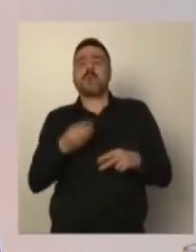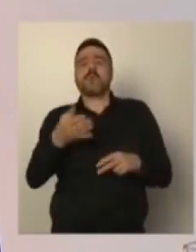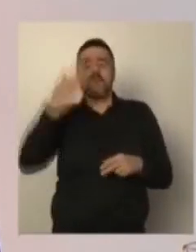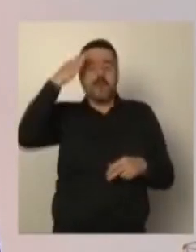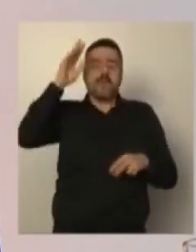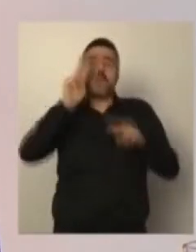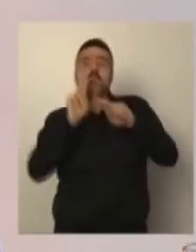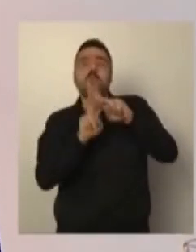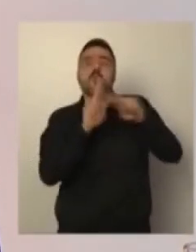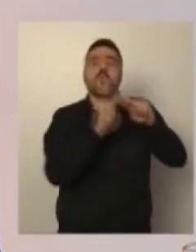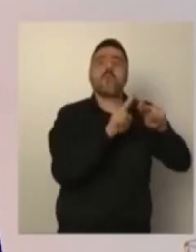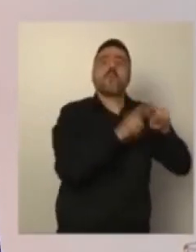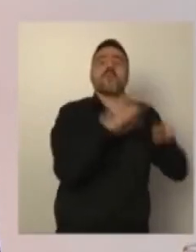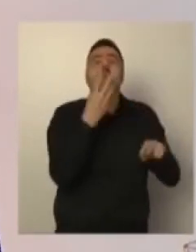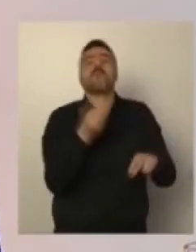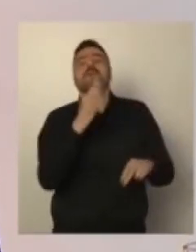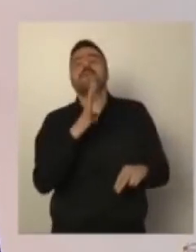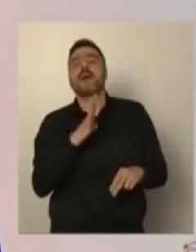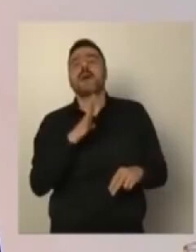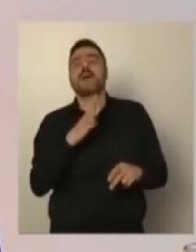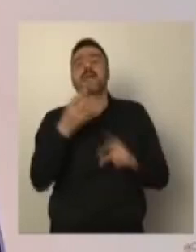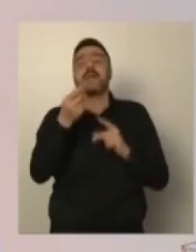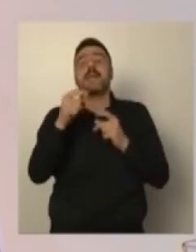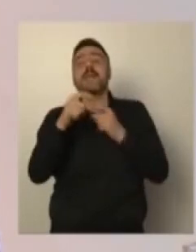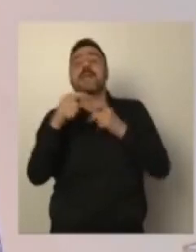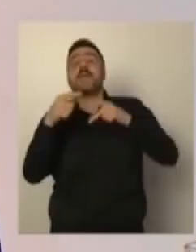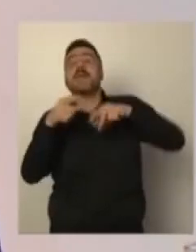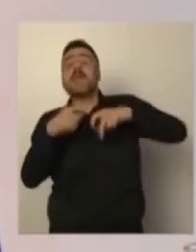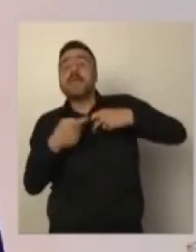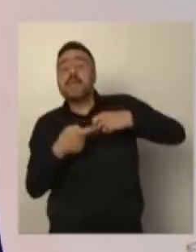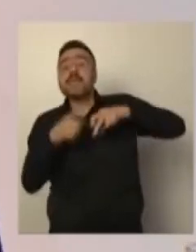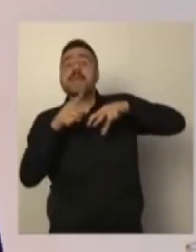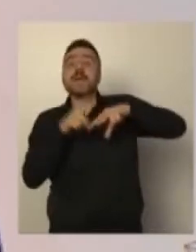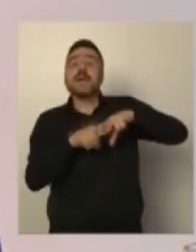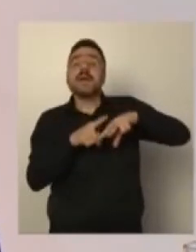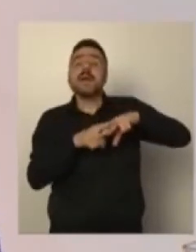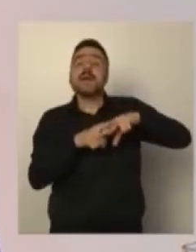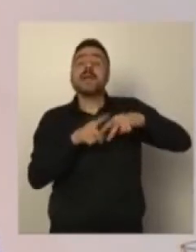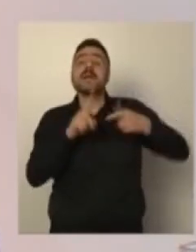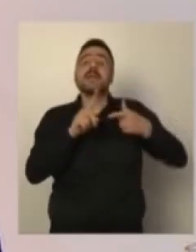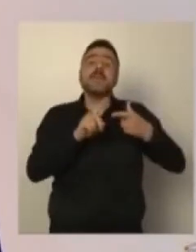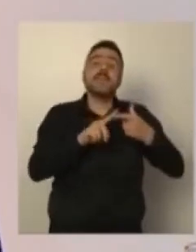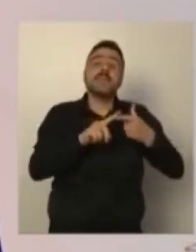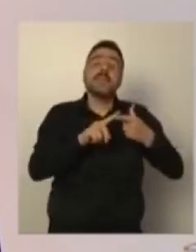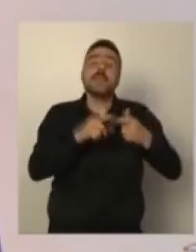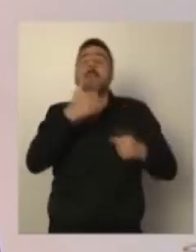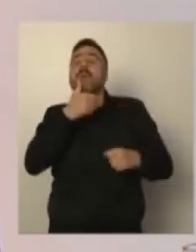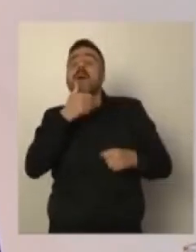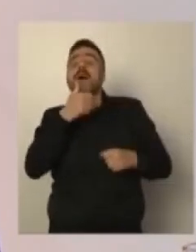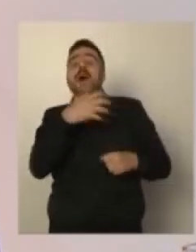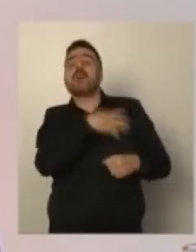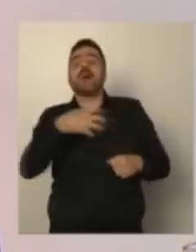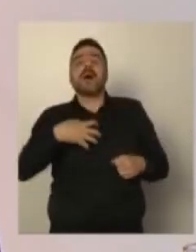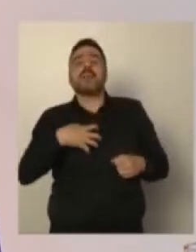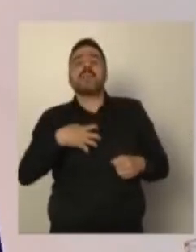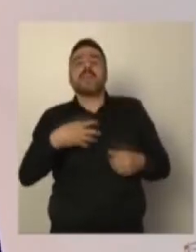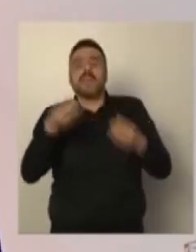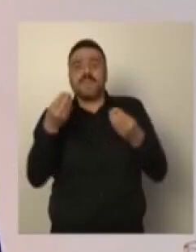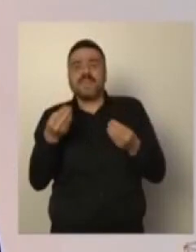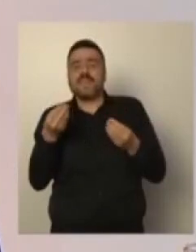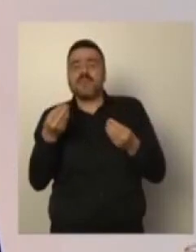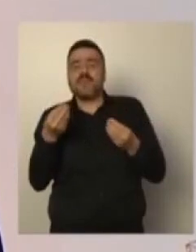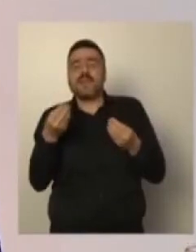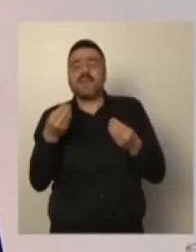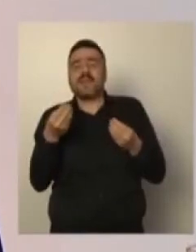öğretiyor. İsra suresinden alacağımız ikinci ders, ana babaya iyi davranmak. Rabbimiz buyuruyor